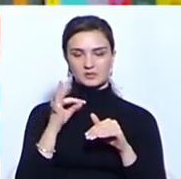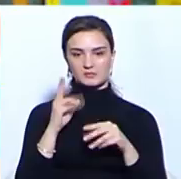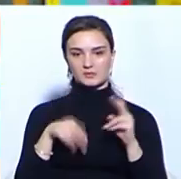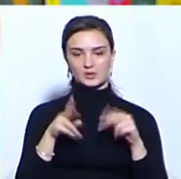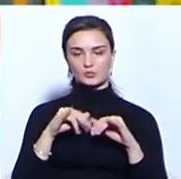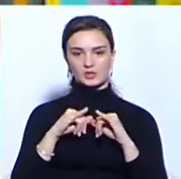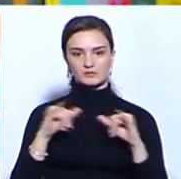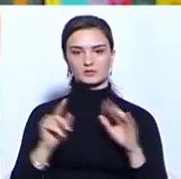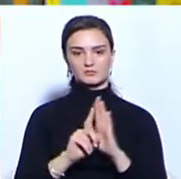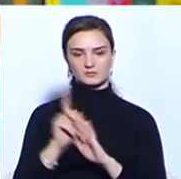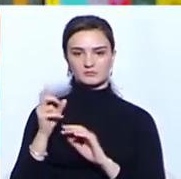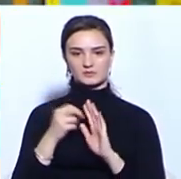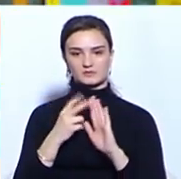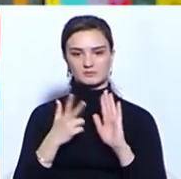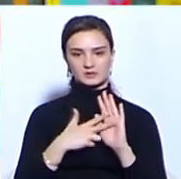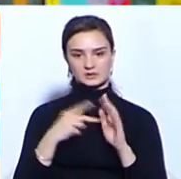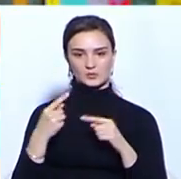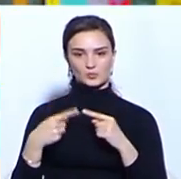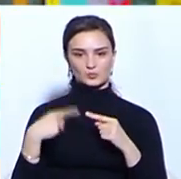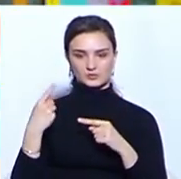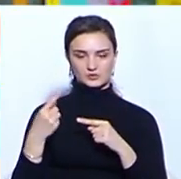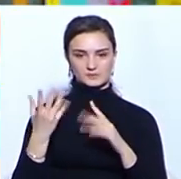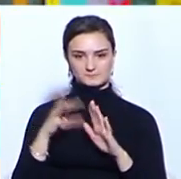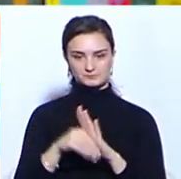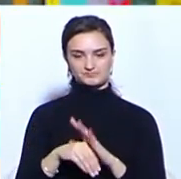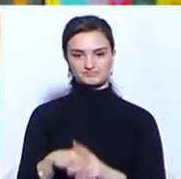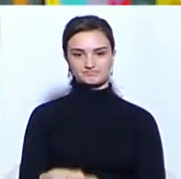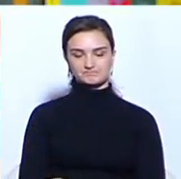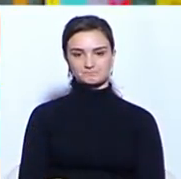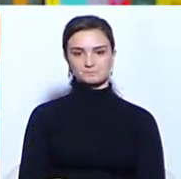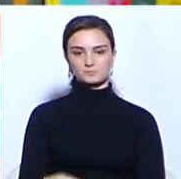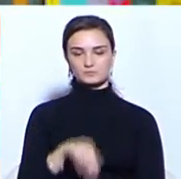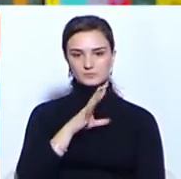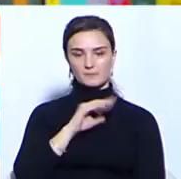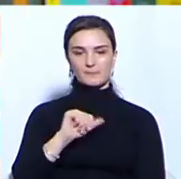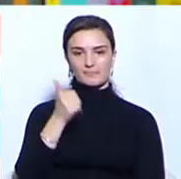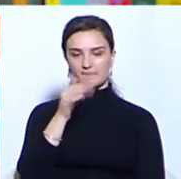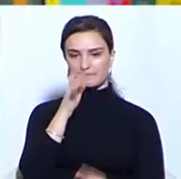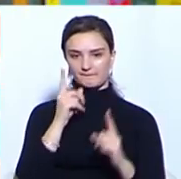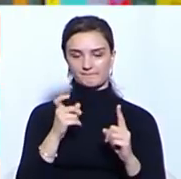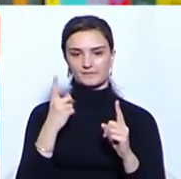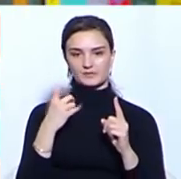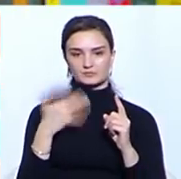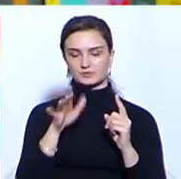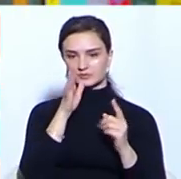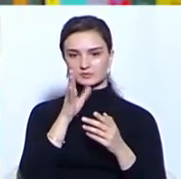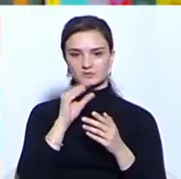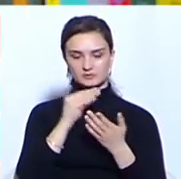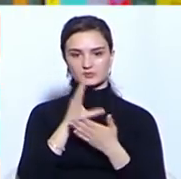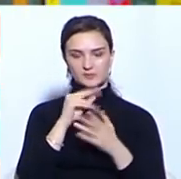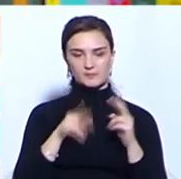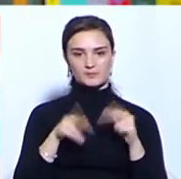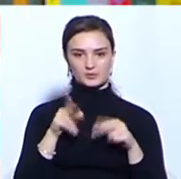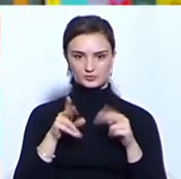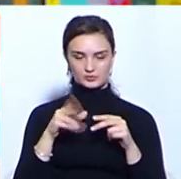ქირურგიამ განვითარება დაიწყო მე-18 საუკუნეში. ესეთ იყო პერიოდი, პირველი დაახლოებით 100-150 წელი, როდესაც